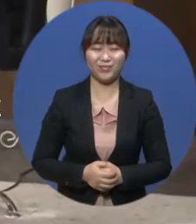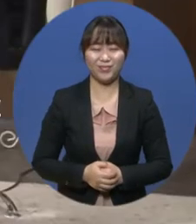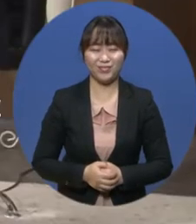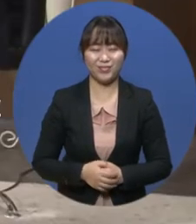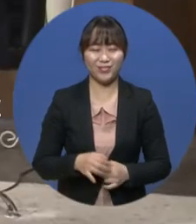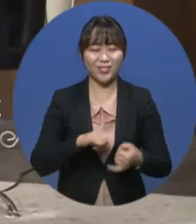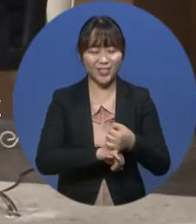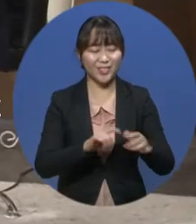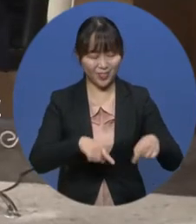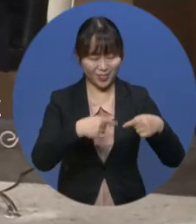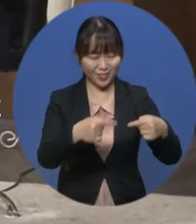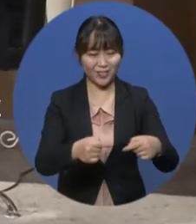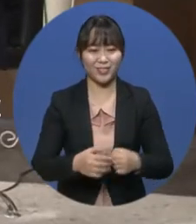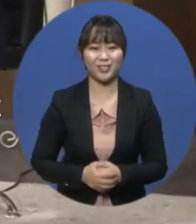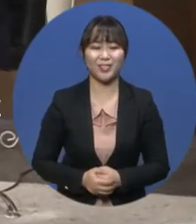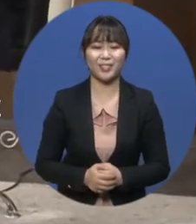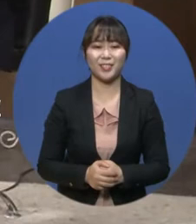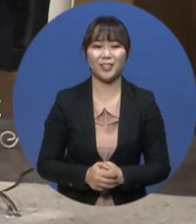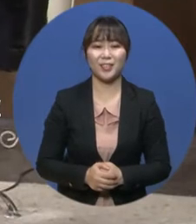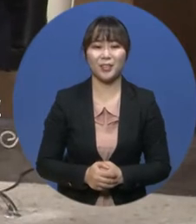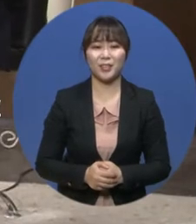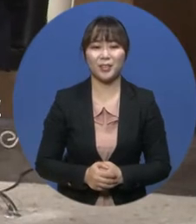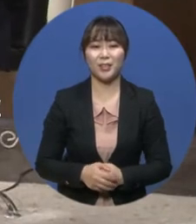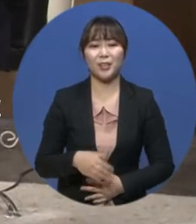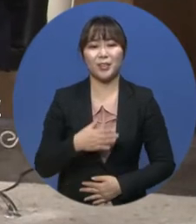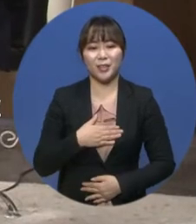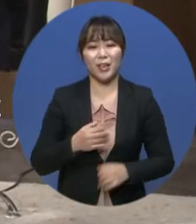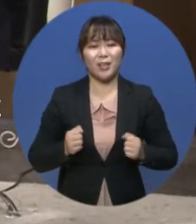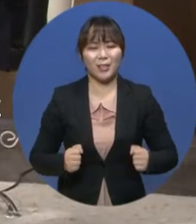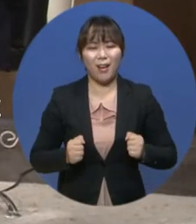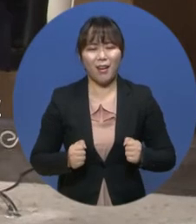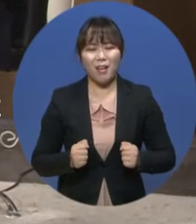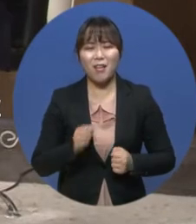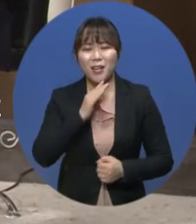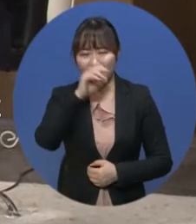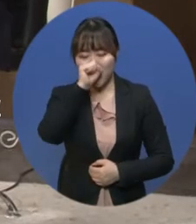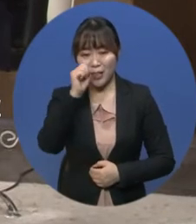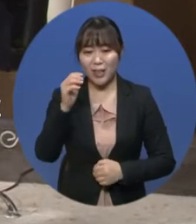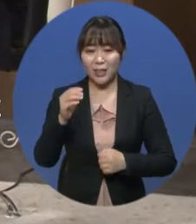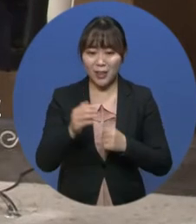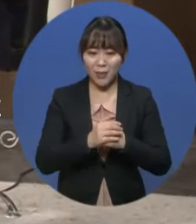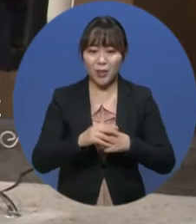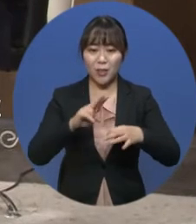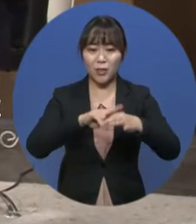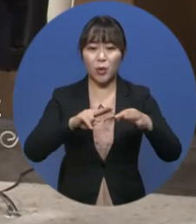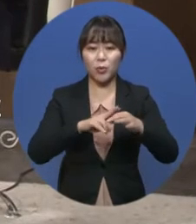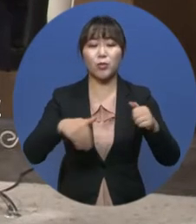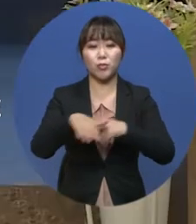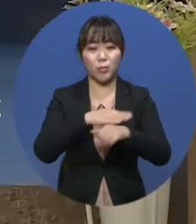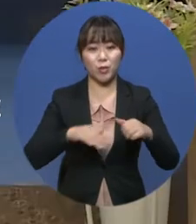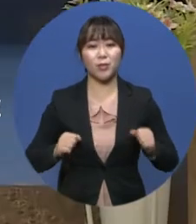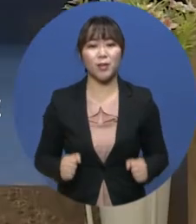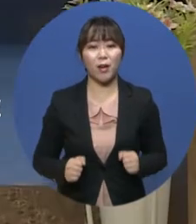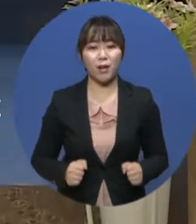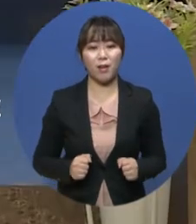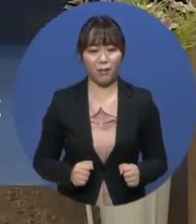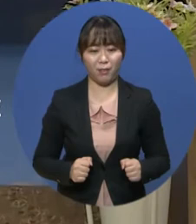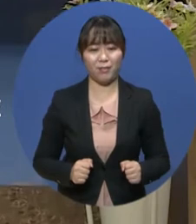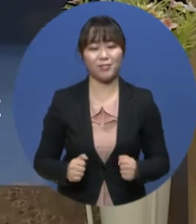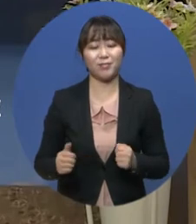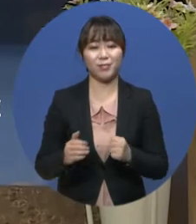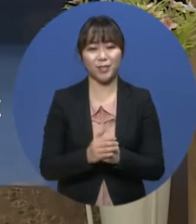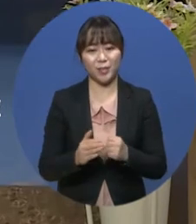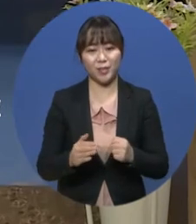4 꼭 참여하겠습니다 네 저도 달리기를 워낙 좋아해 가지고 여의도 근처에 저도 달리 거든요 4 그래서